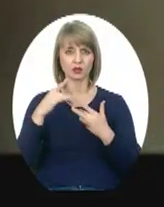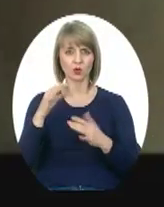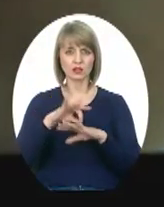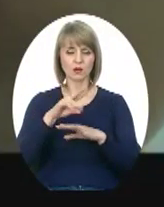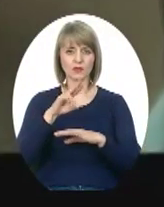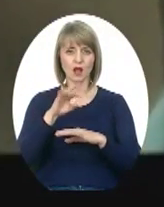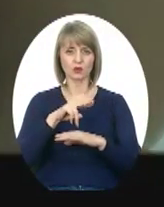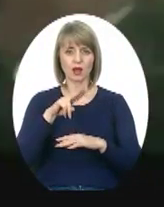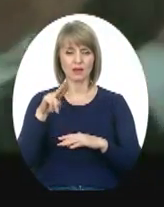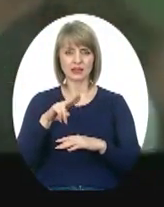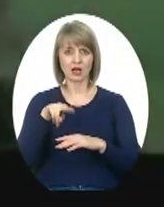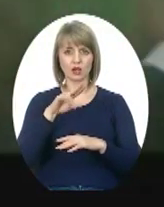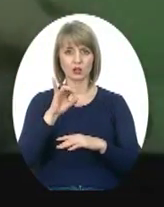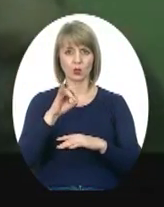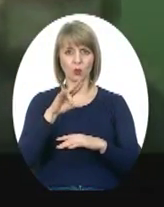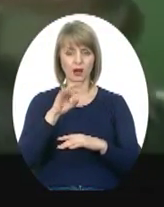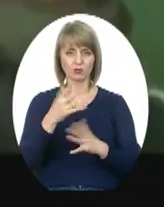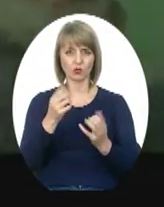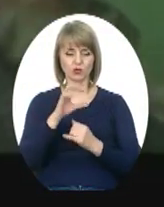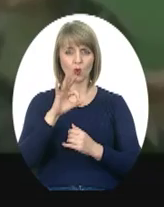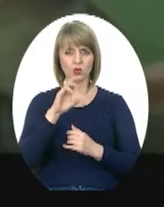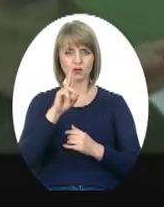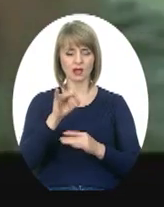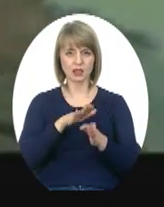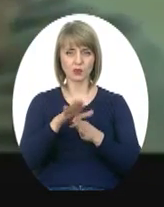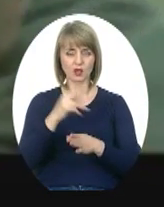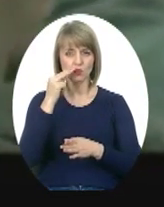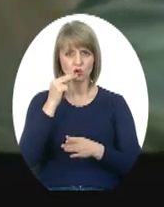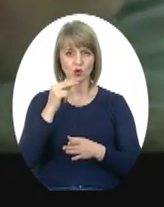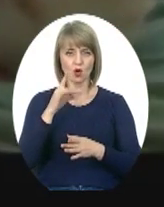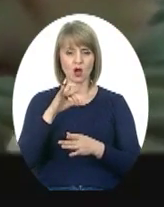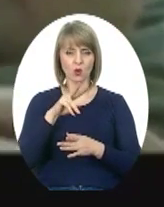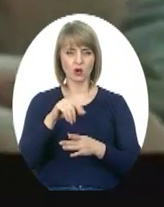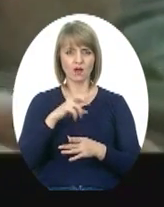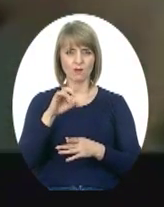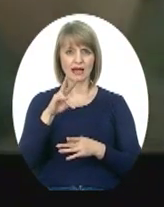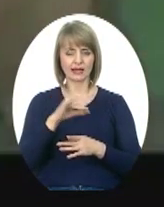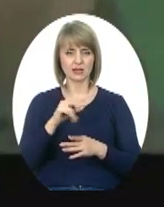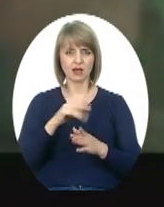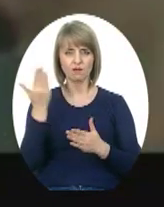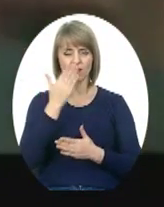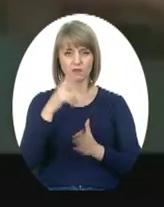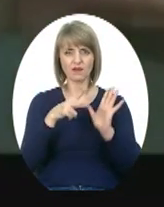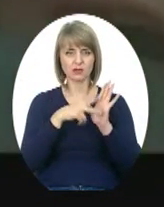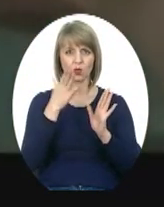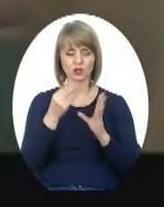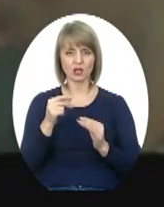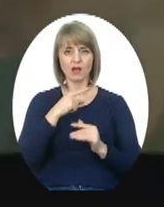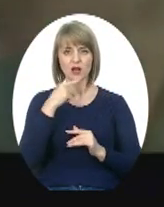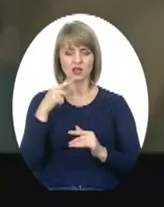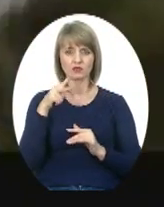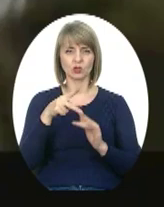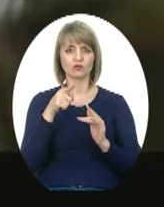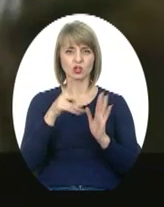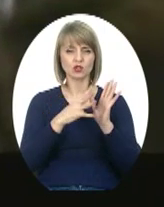Самый известный актер с синдромом Дауна – Паскаль Дюпен, получивший «Оскар» за исполнение мужской роли в бельгийском фильме «Восьмой день». А